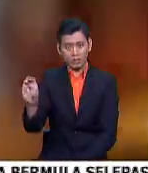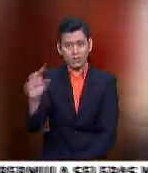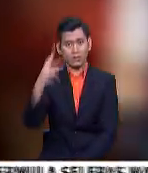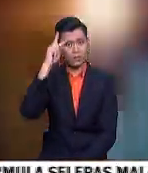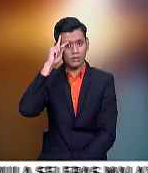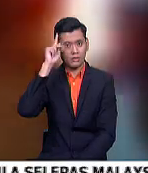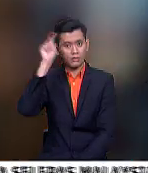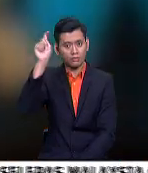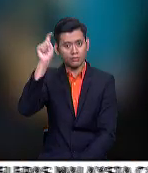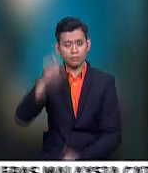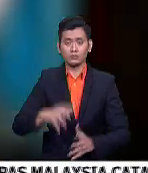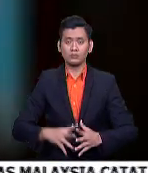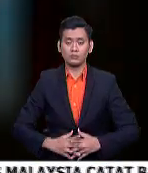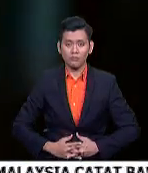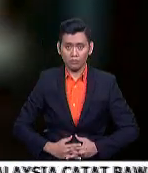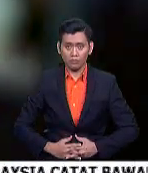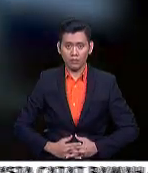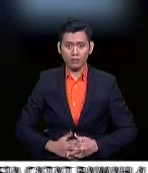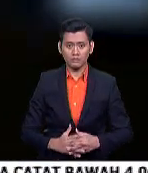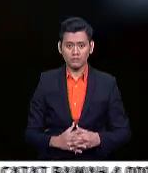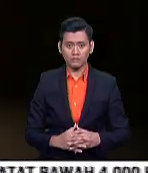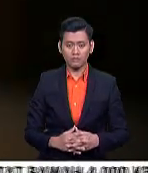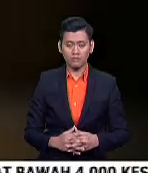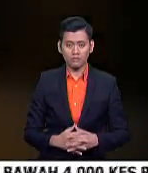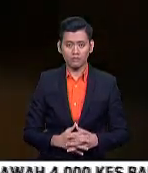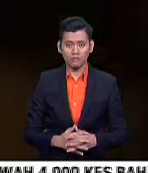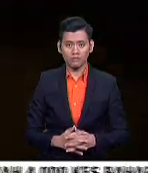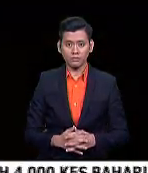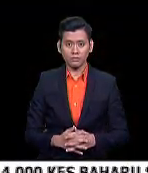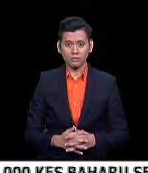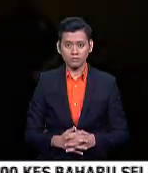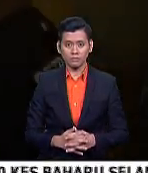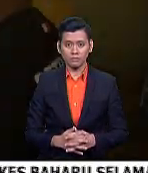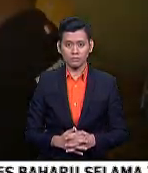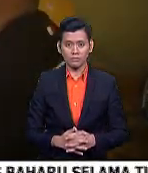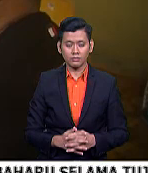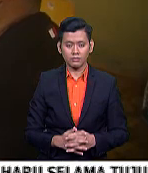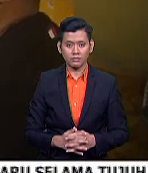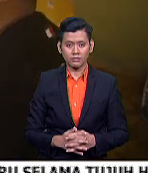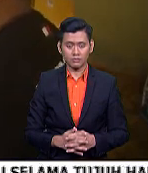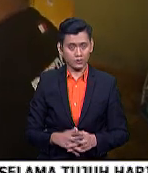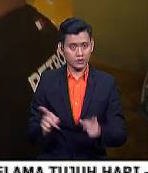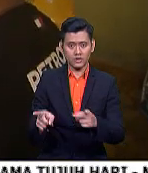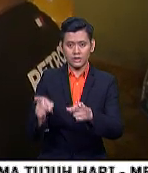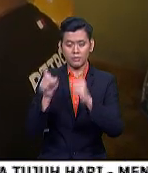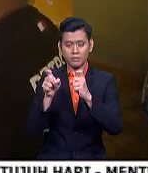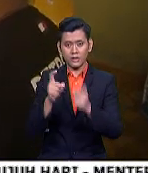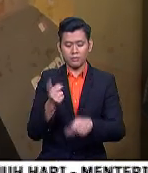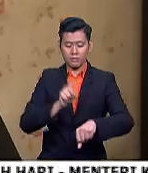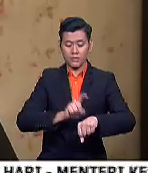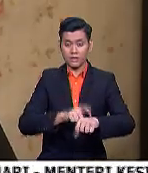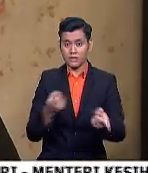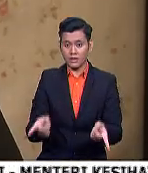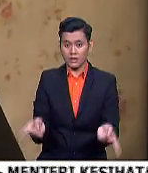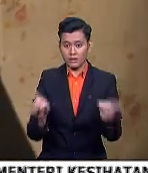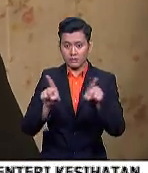Terengganu. Segalanya pantas berlaku tatkala